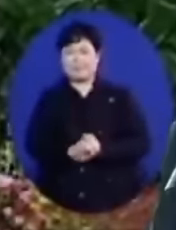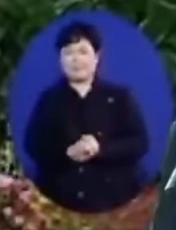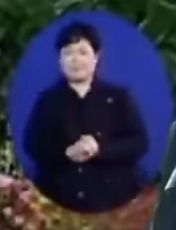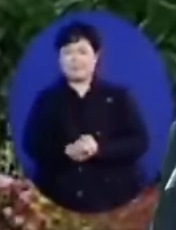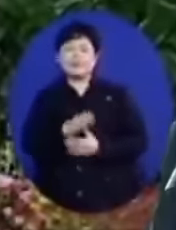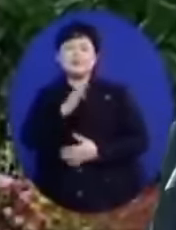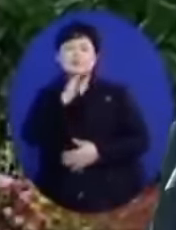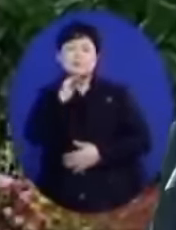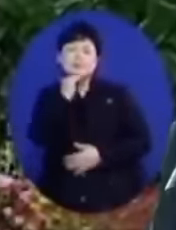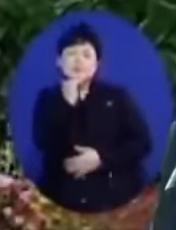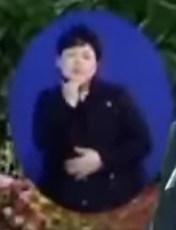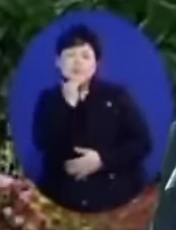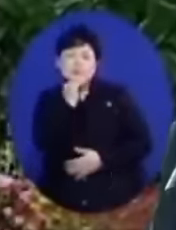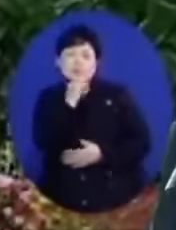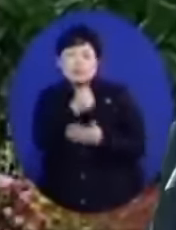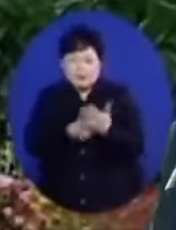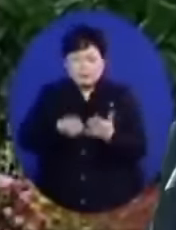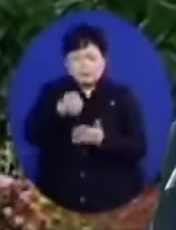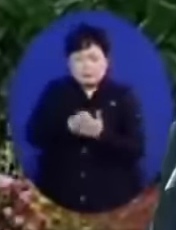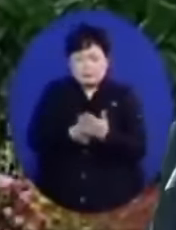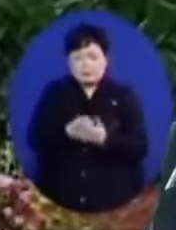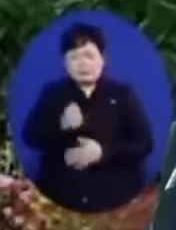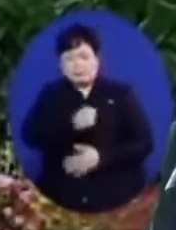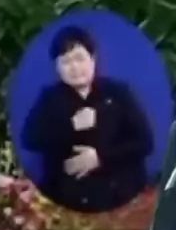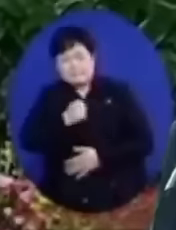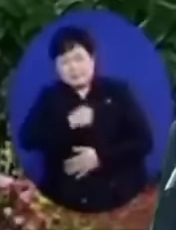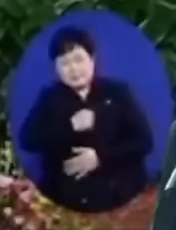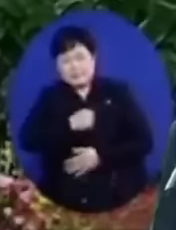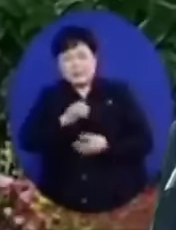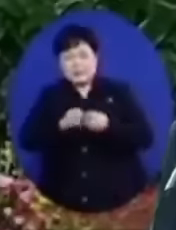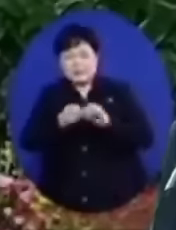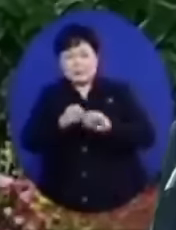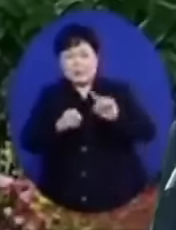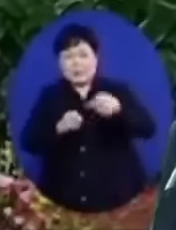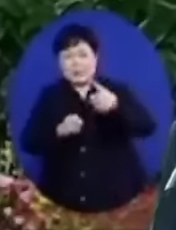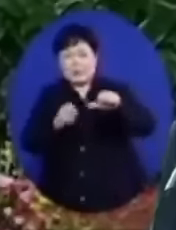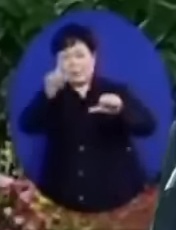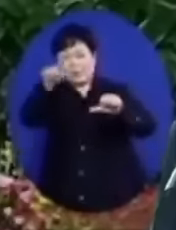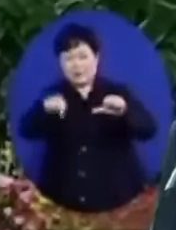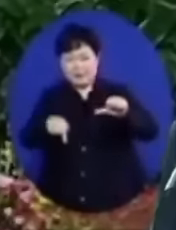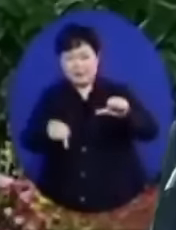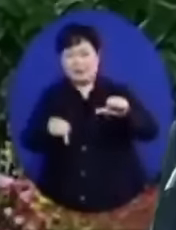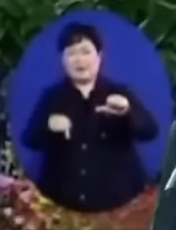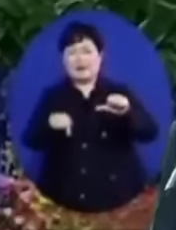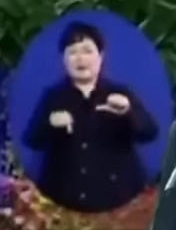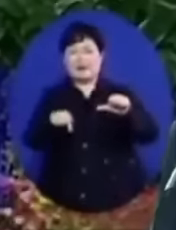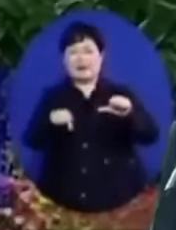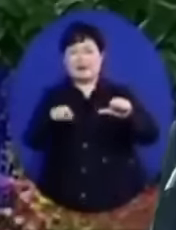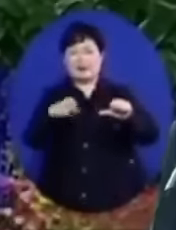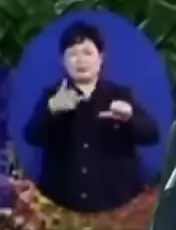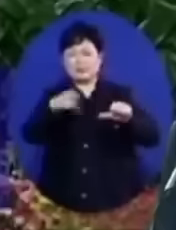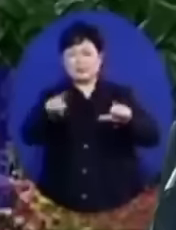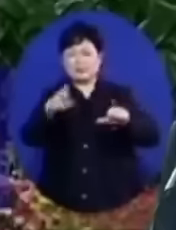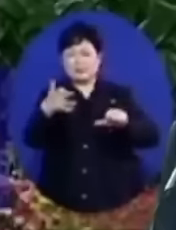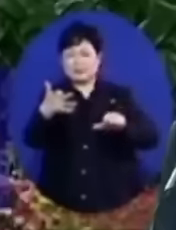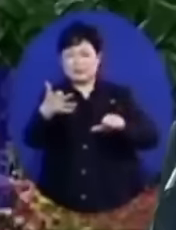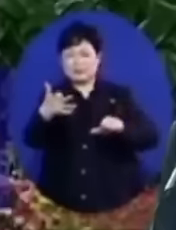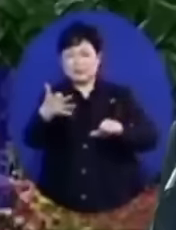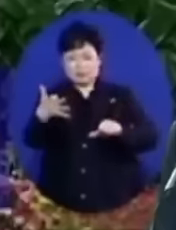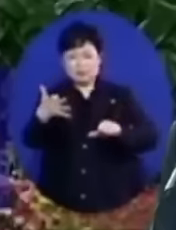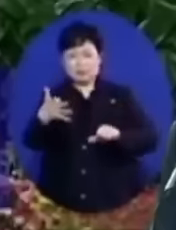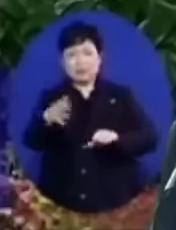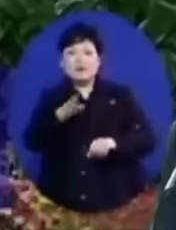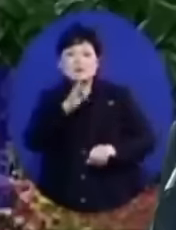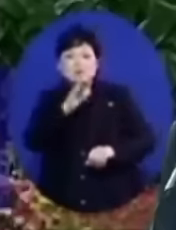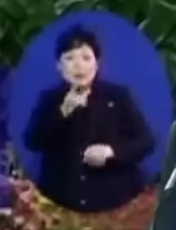얼마나 기다린 것이 안타깝고 답답하겠습니까? 시편 105편 17절로 19절에 그가 한 사람을 앞서 보내셨으며